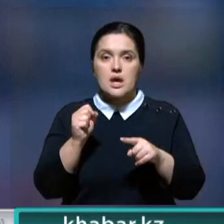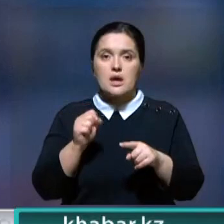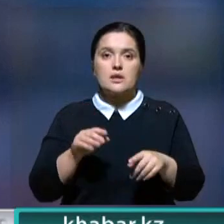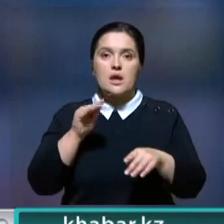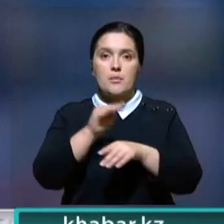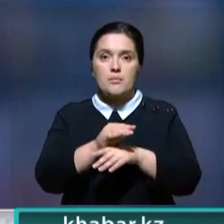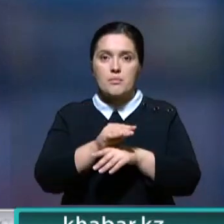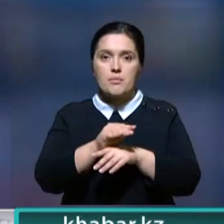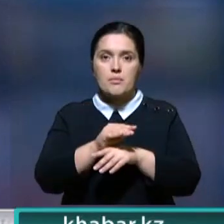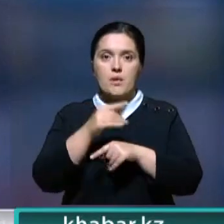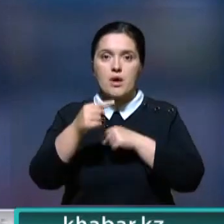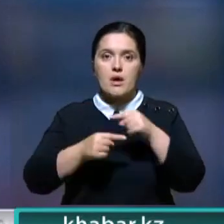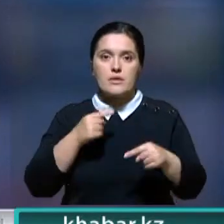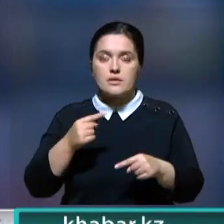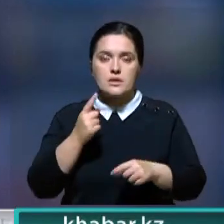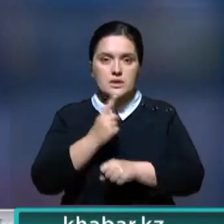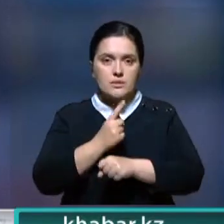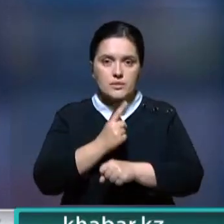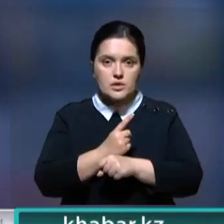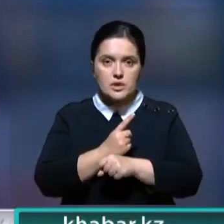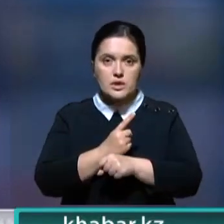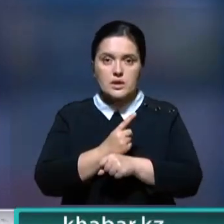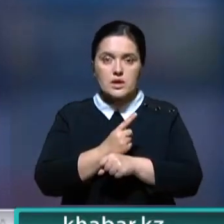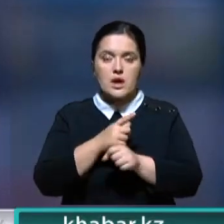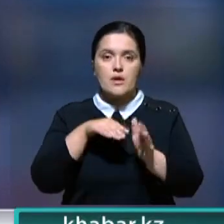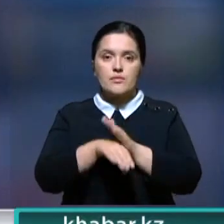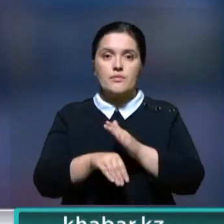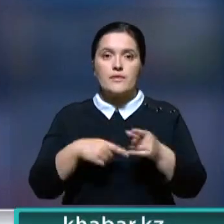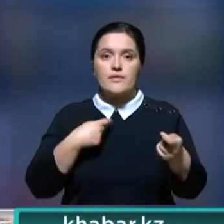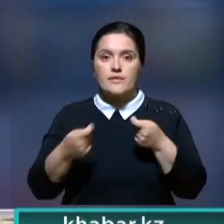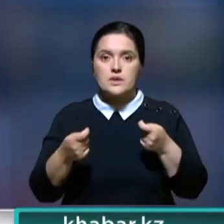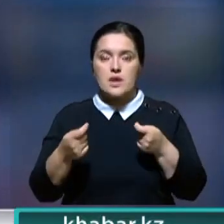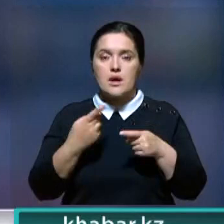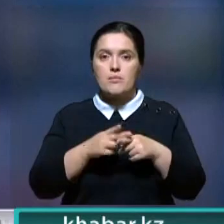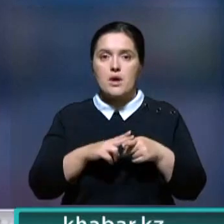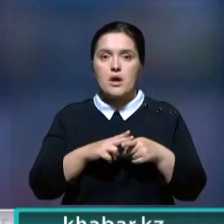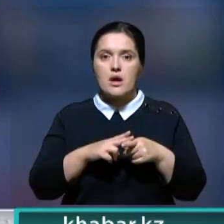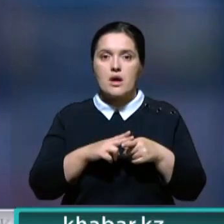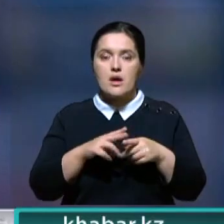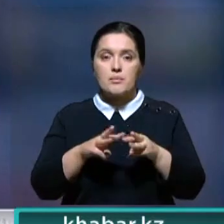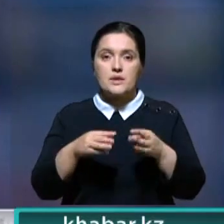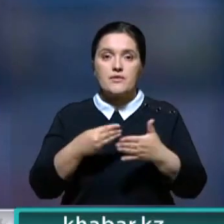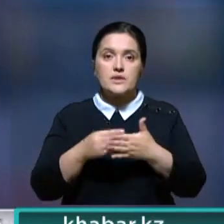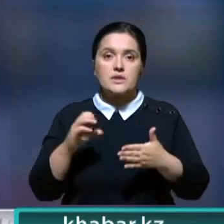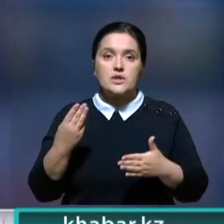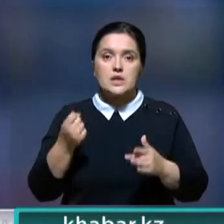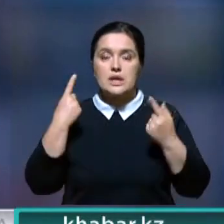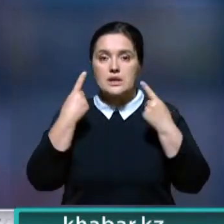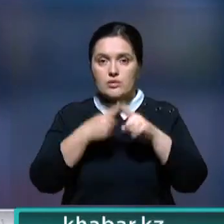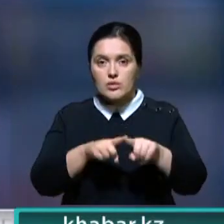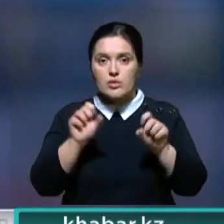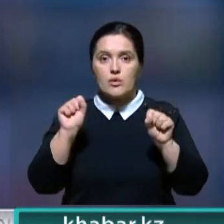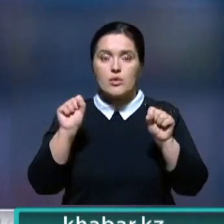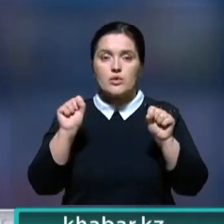дополнительных перевалочных пунктов в ряде случаев запрещен и так категории товара вызывающих особую озабоченность минфине сша относят